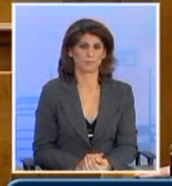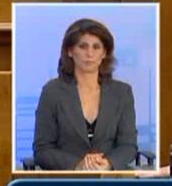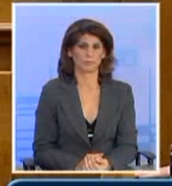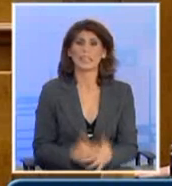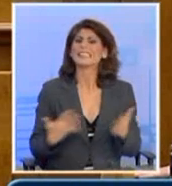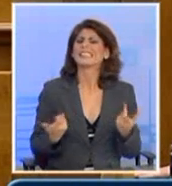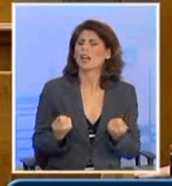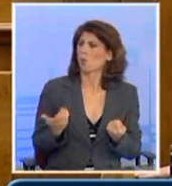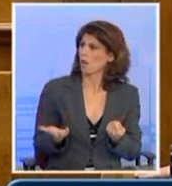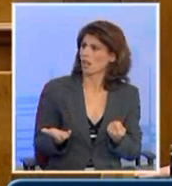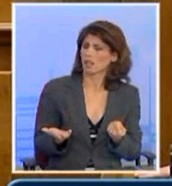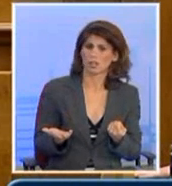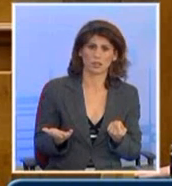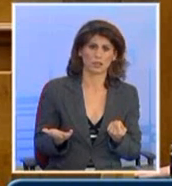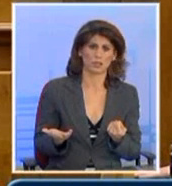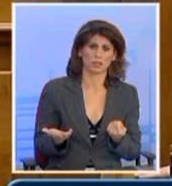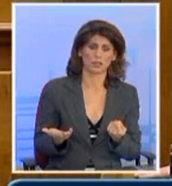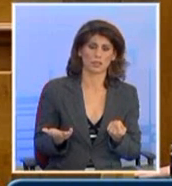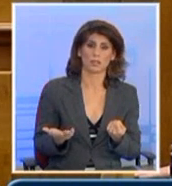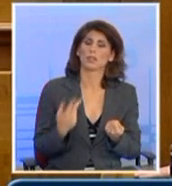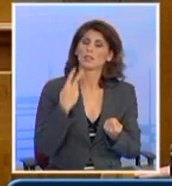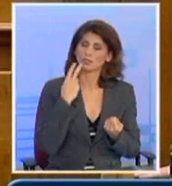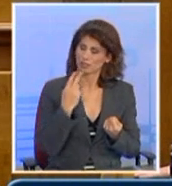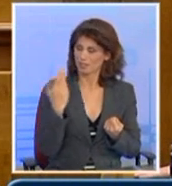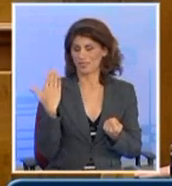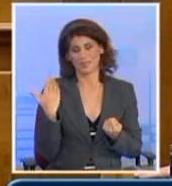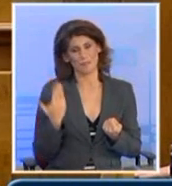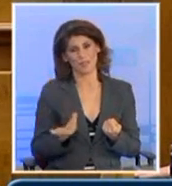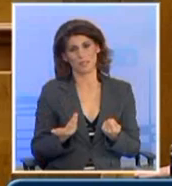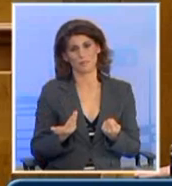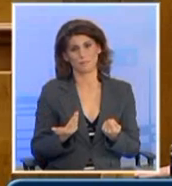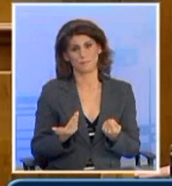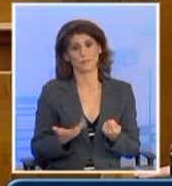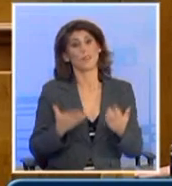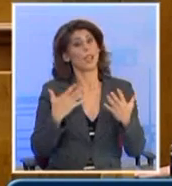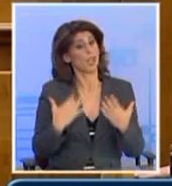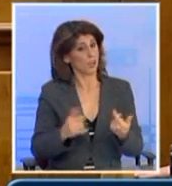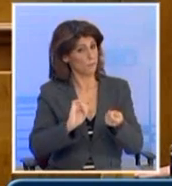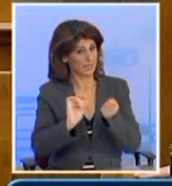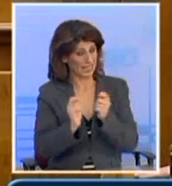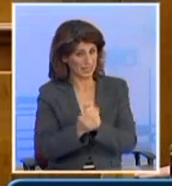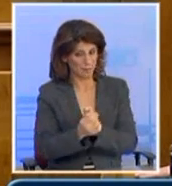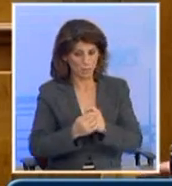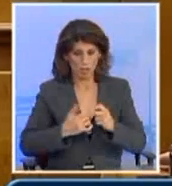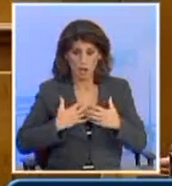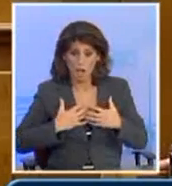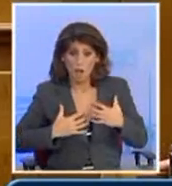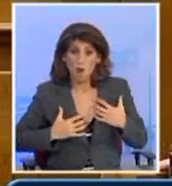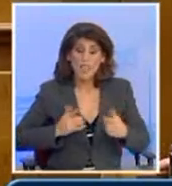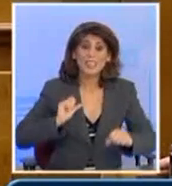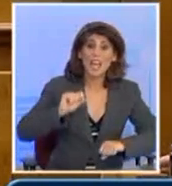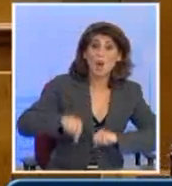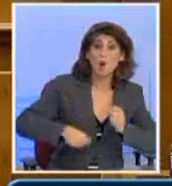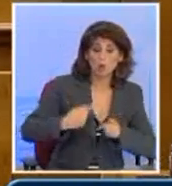Τι έχουν κάνει? Το είδατε και προηγουμένως. Έχουν μετατρέψει την αγωνία και τον αγώνα